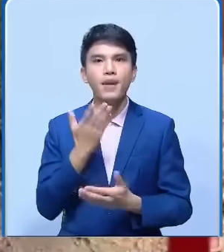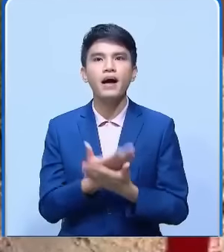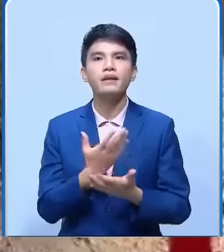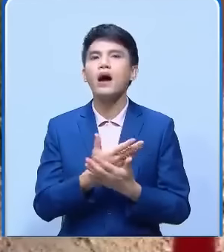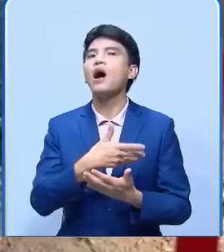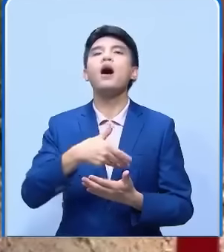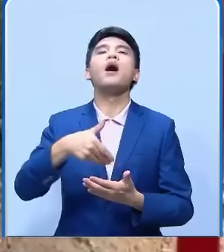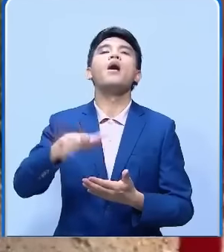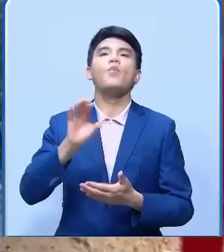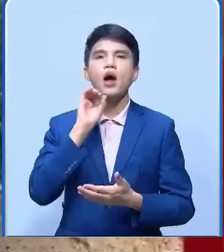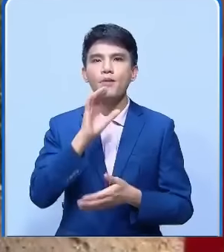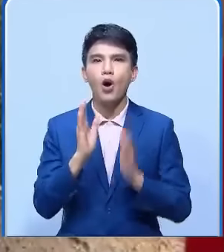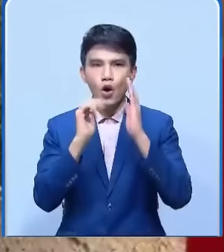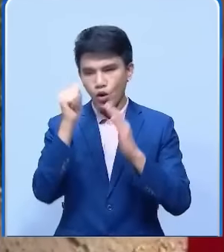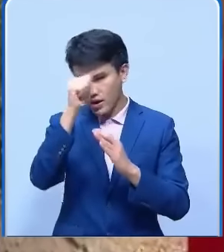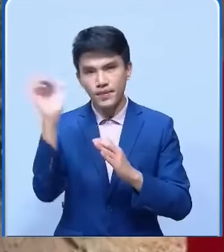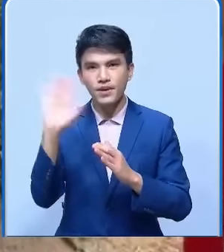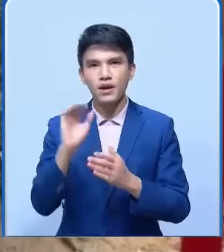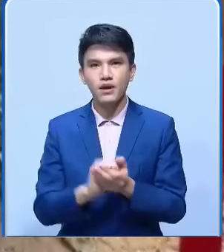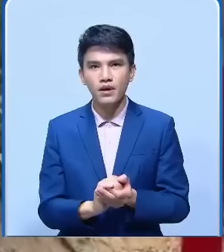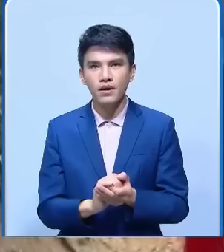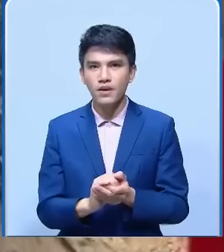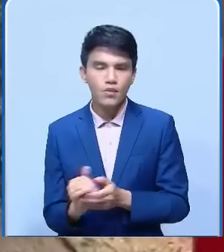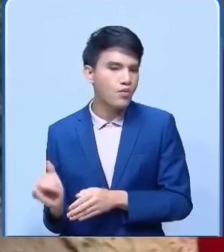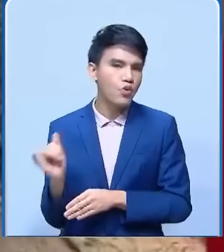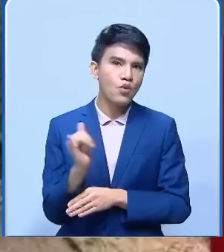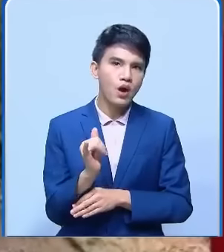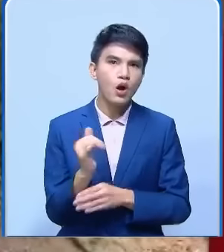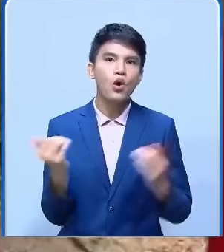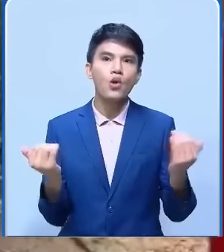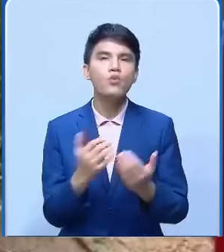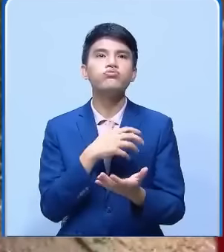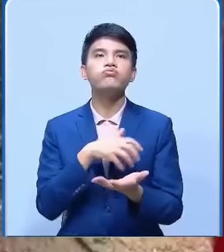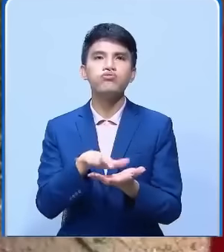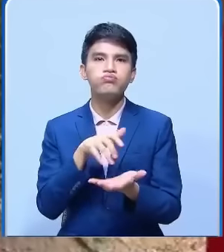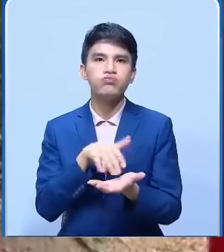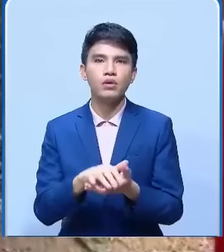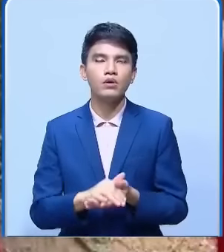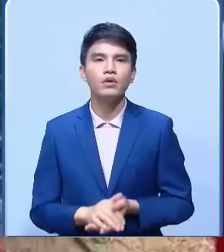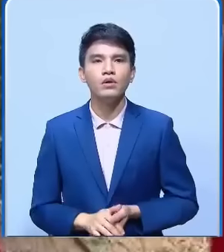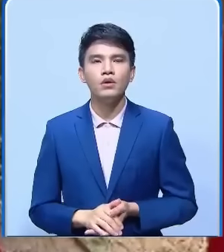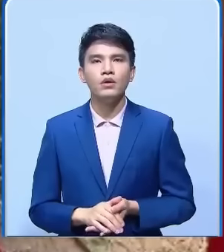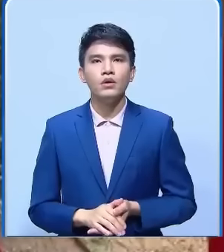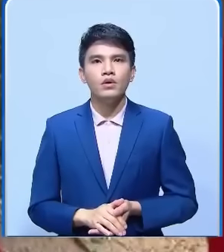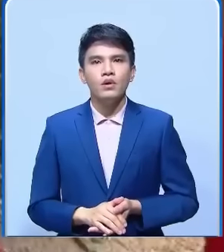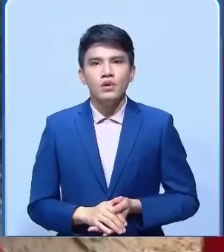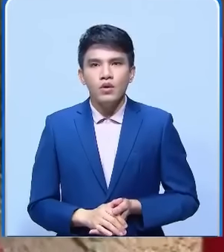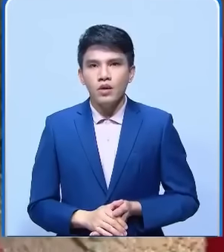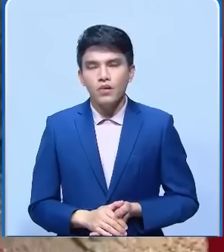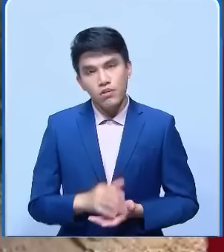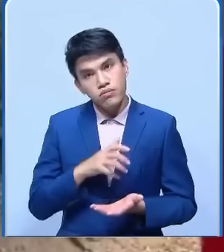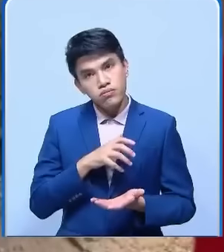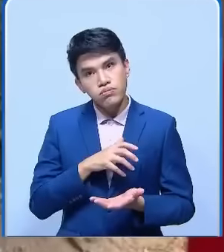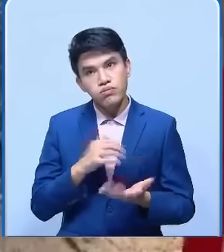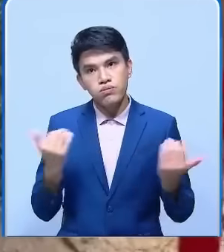ล้วก็ต้องบอกคนอินเดียนะไม่ได้ขึ้นเตียงเลยอย่างเงี้ยลูกหนูเล่า ครูเด็กไป เขาให้ลูกของเรา